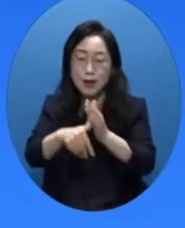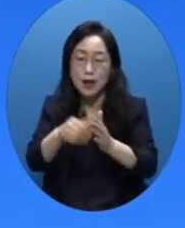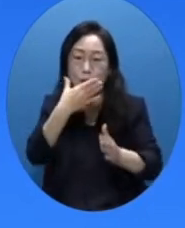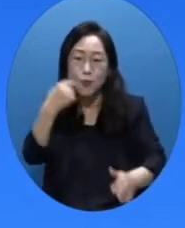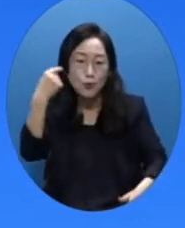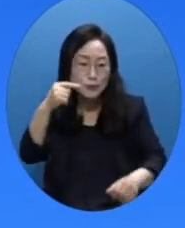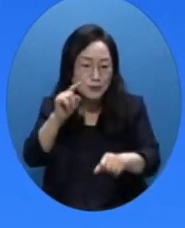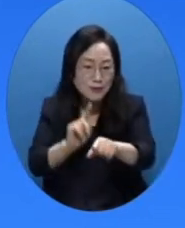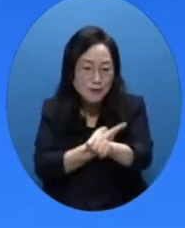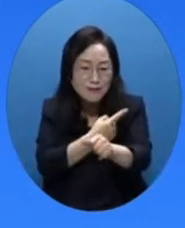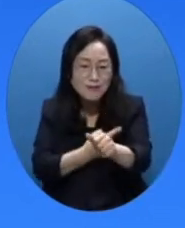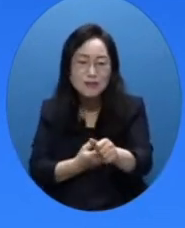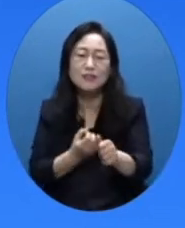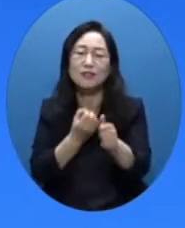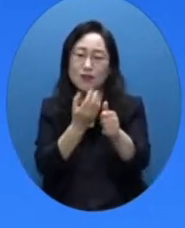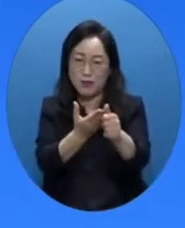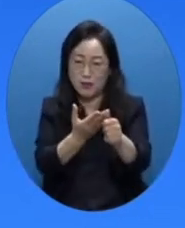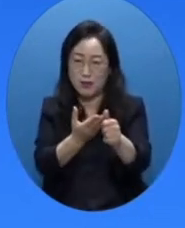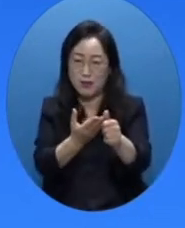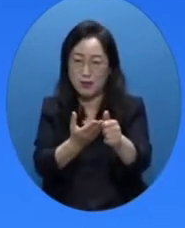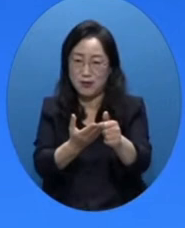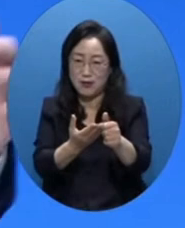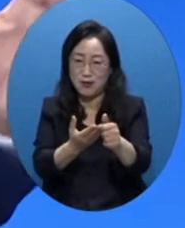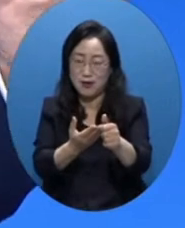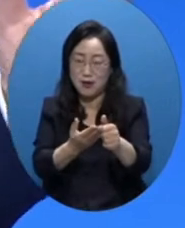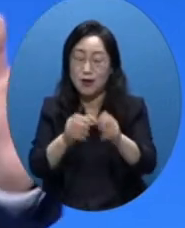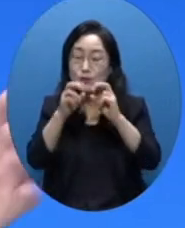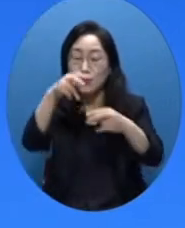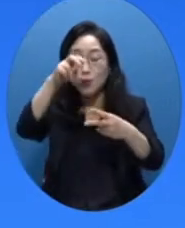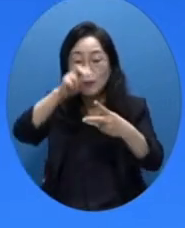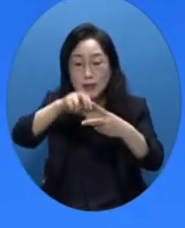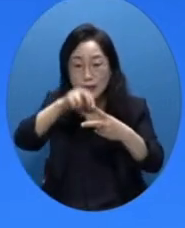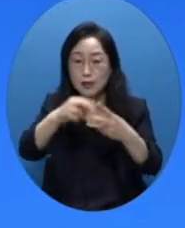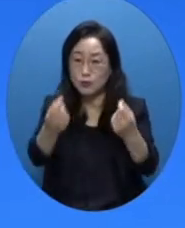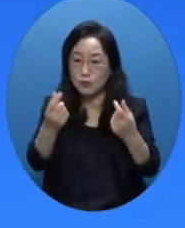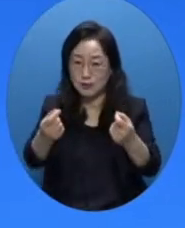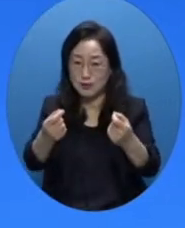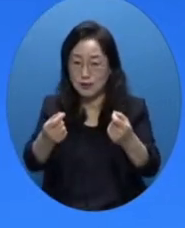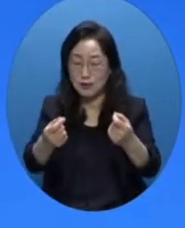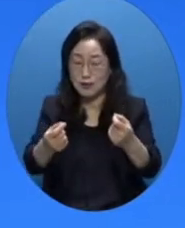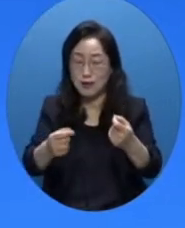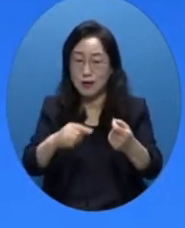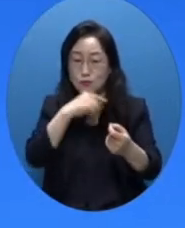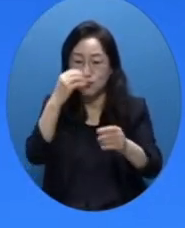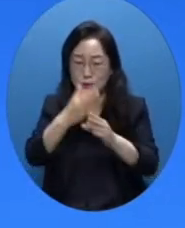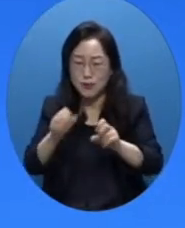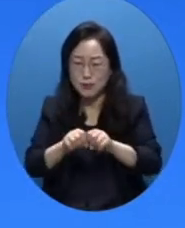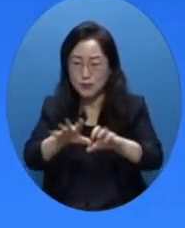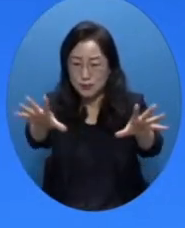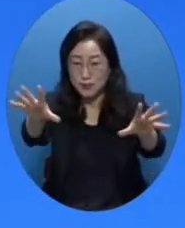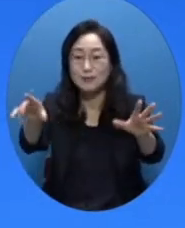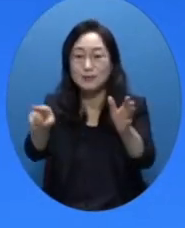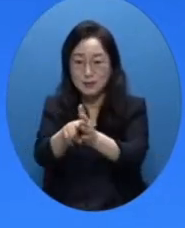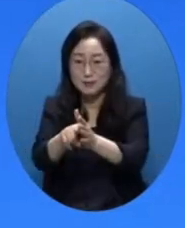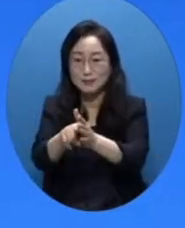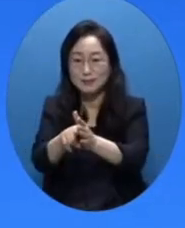증거되어서 그것이 성교센터가 되어 온 북녘 땅에 복음이 증거되는 날이 다가올 줄로